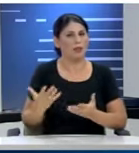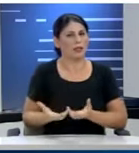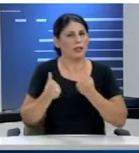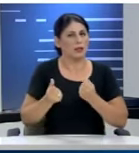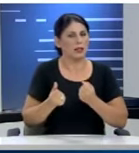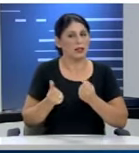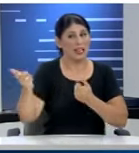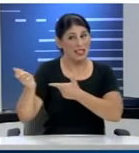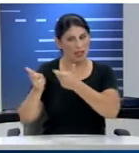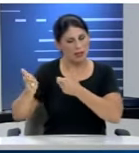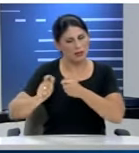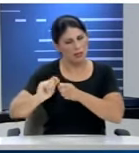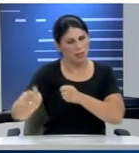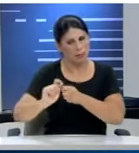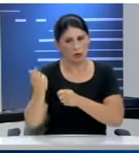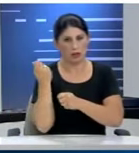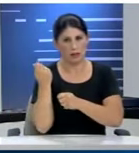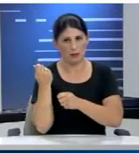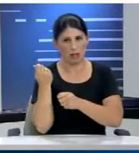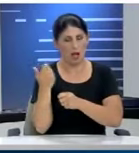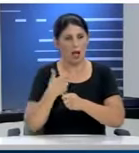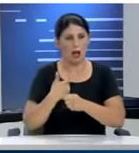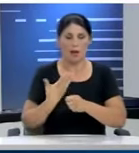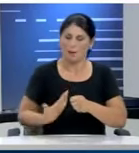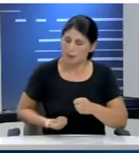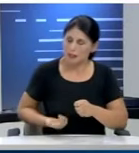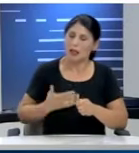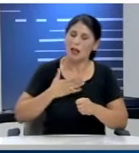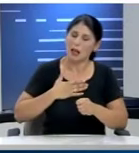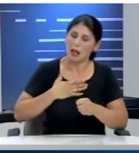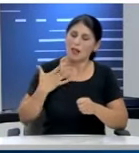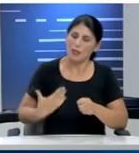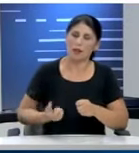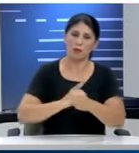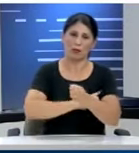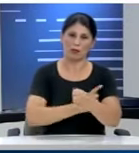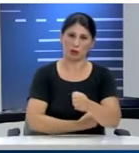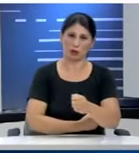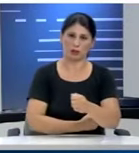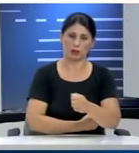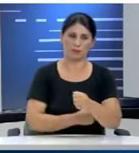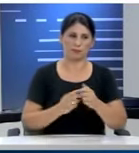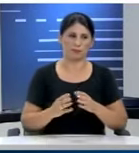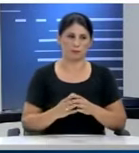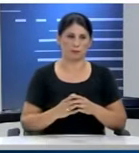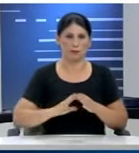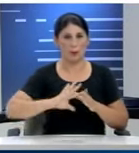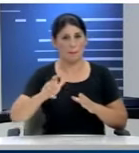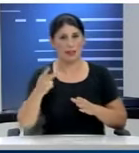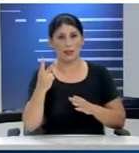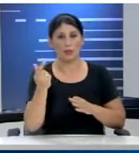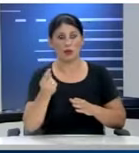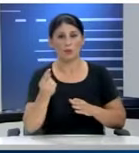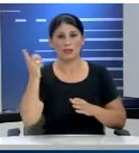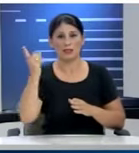θα παίρνουν τα λεφτά τους, αλλά ότι εμείς θα έχουμε τη δυνατότητα να έχουμε μέχρι και